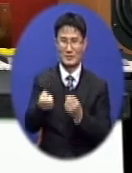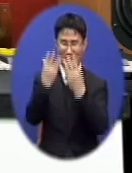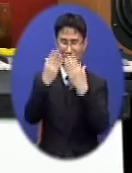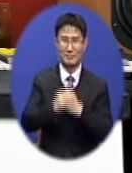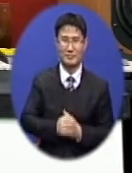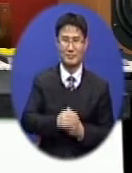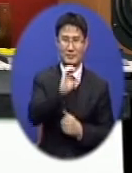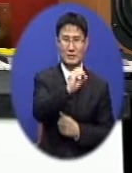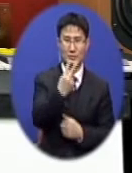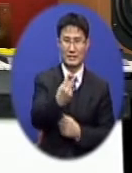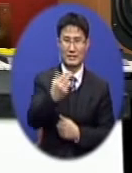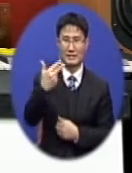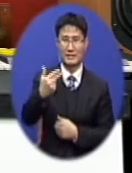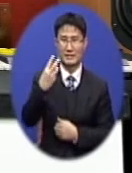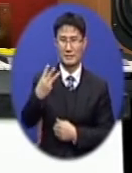010-0885번님 축하드립니다.